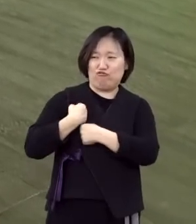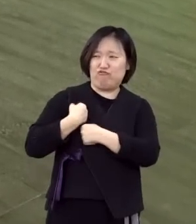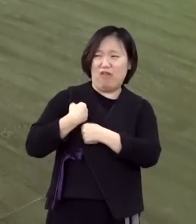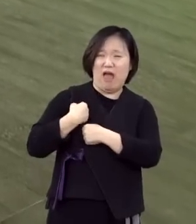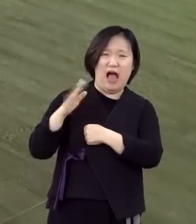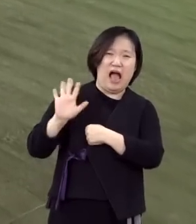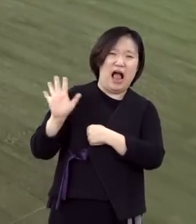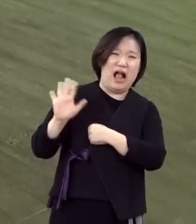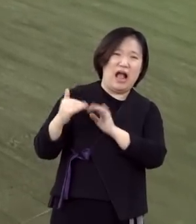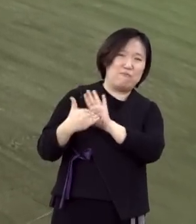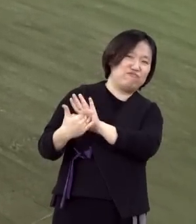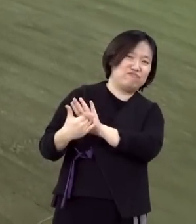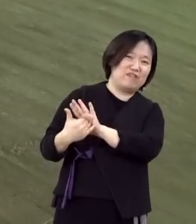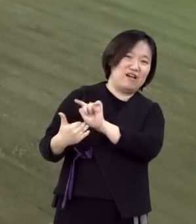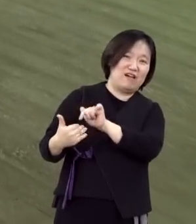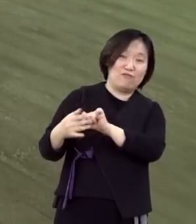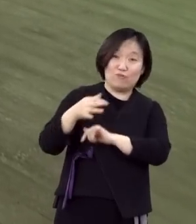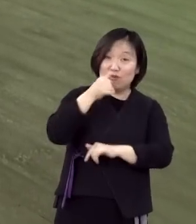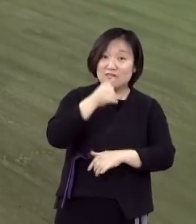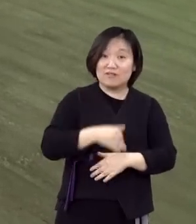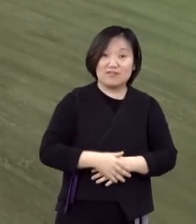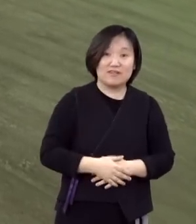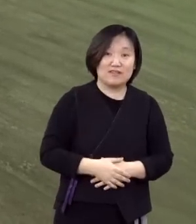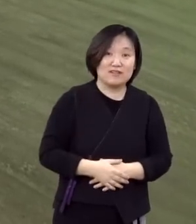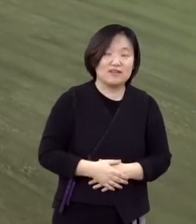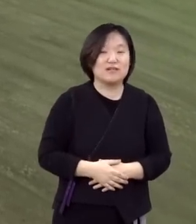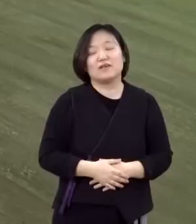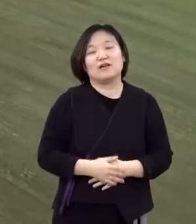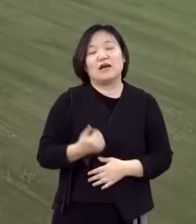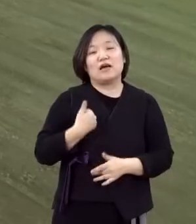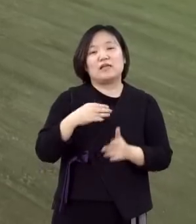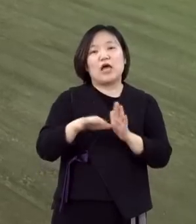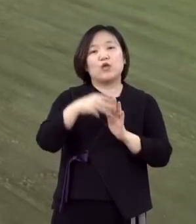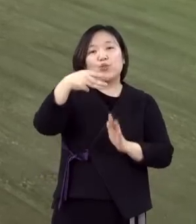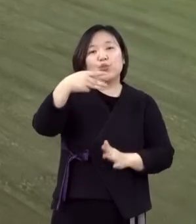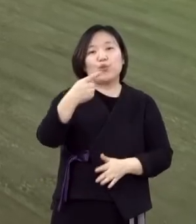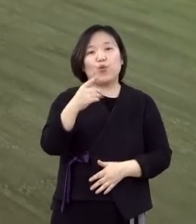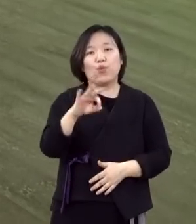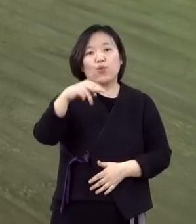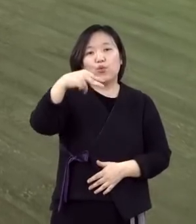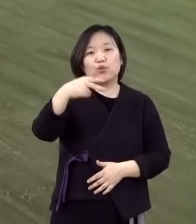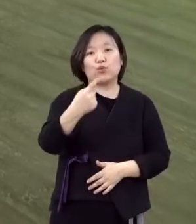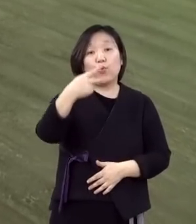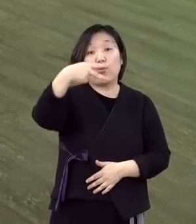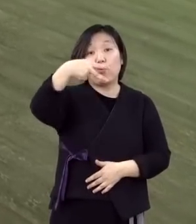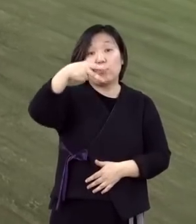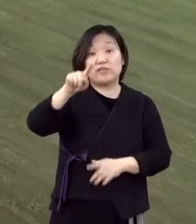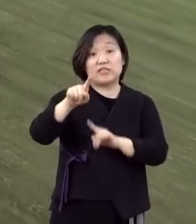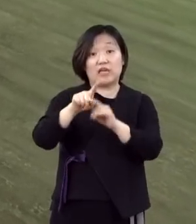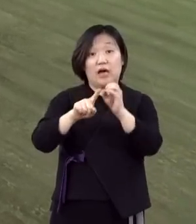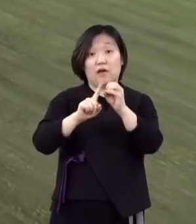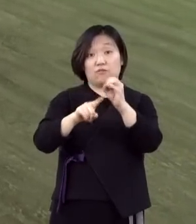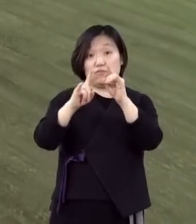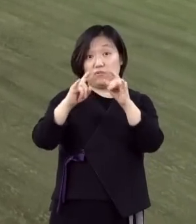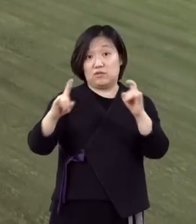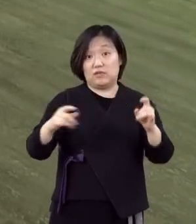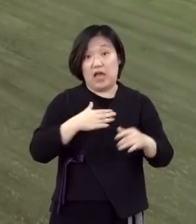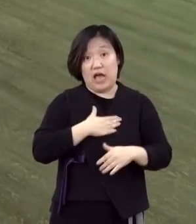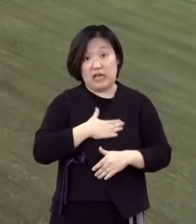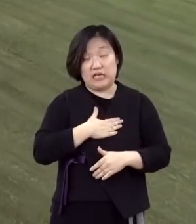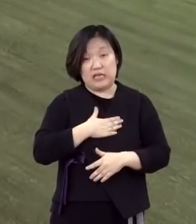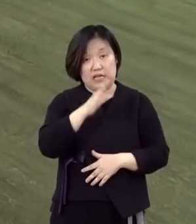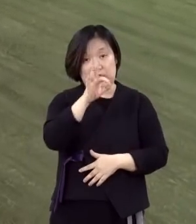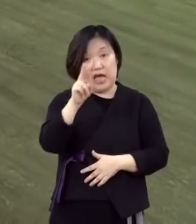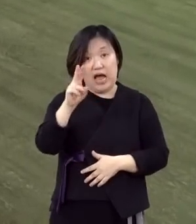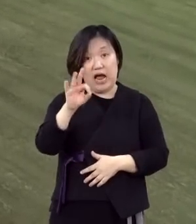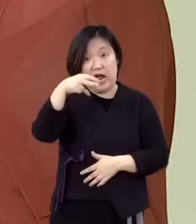그는 통도사사원에머물면서군입대를거부하고있었다 .통도사사원.통도사 사원.그가양산의